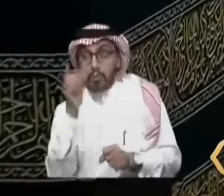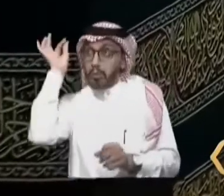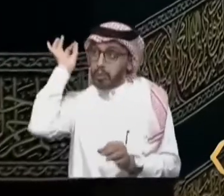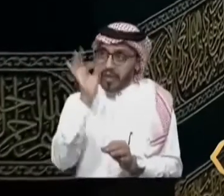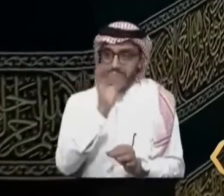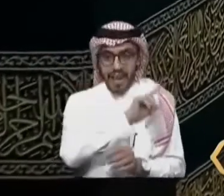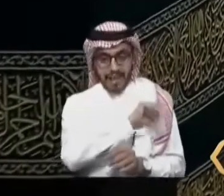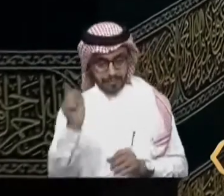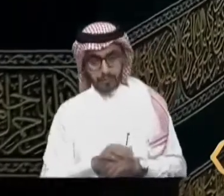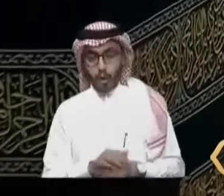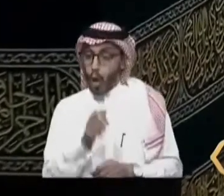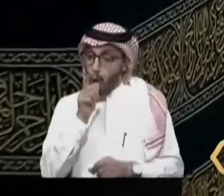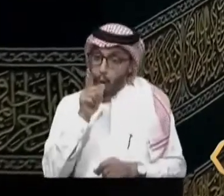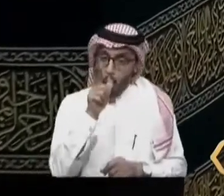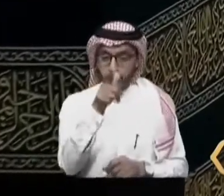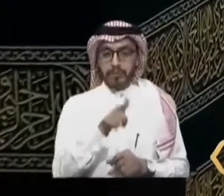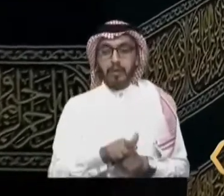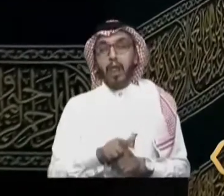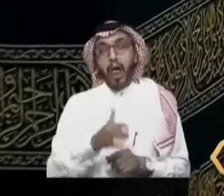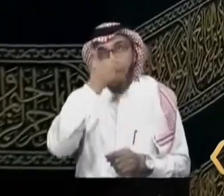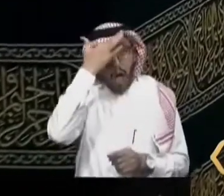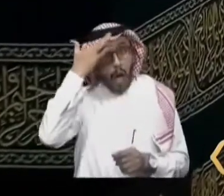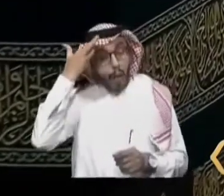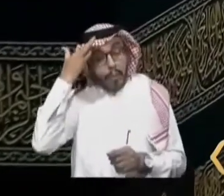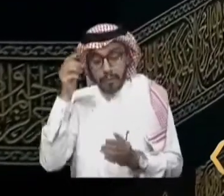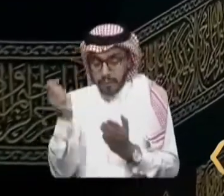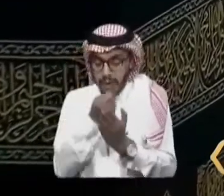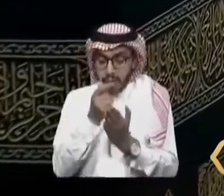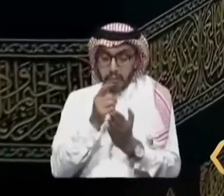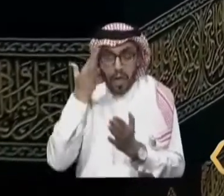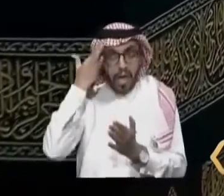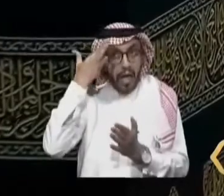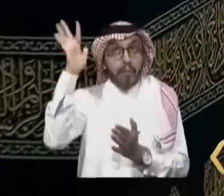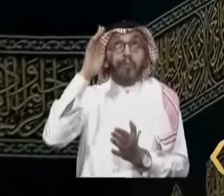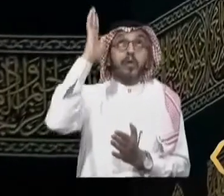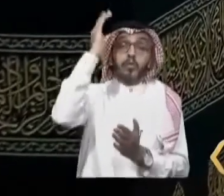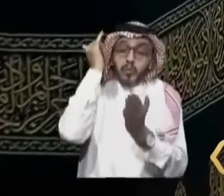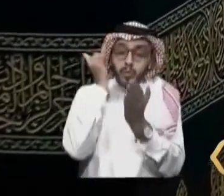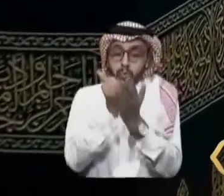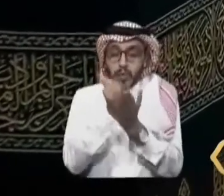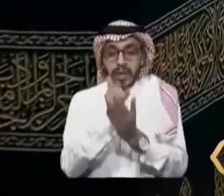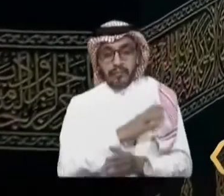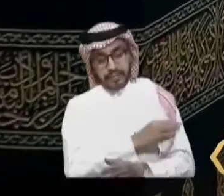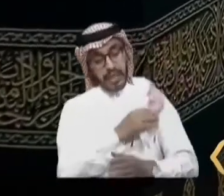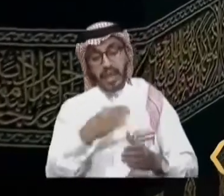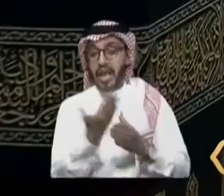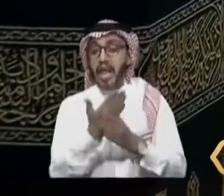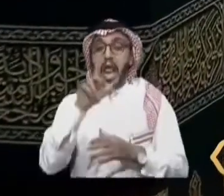كذا، ولكن قل: قدر الله وما شاء فعل، فإن